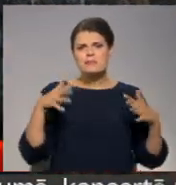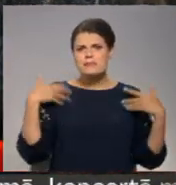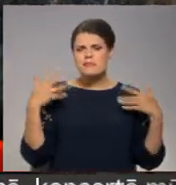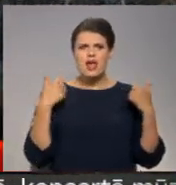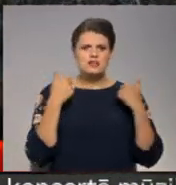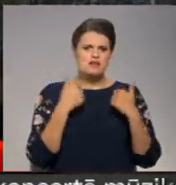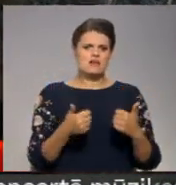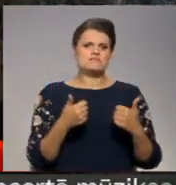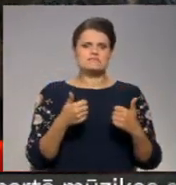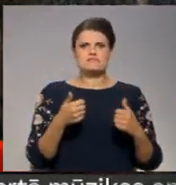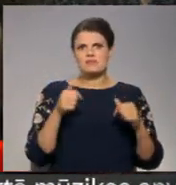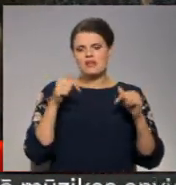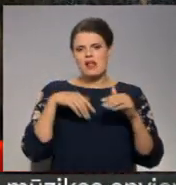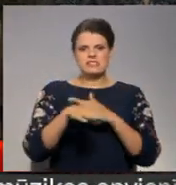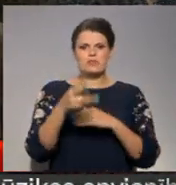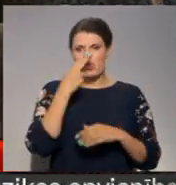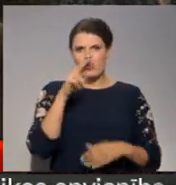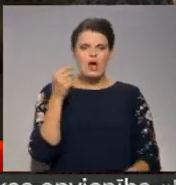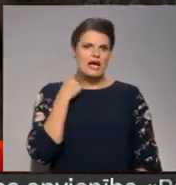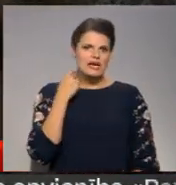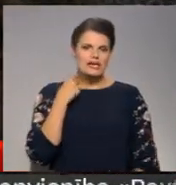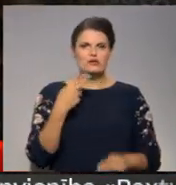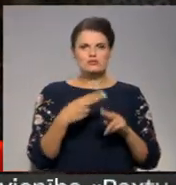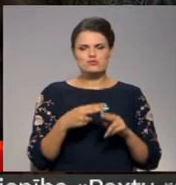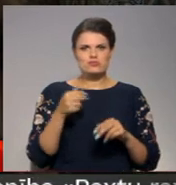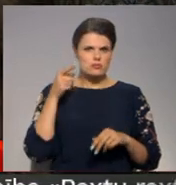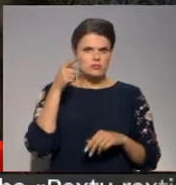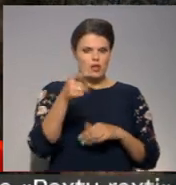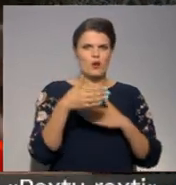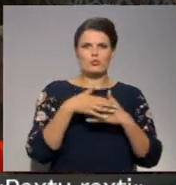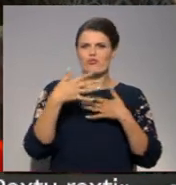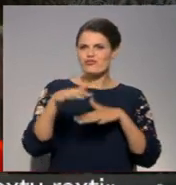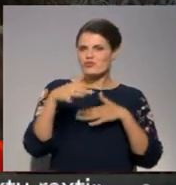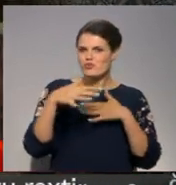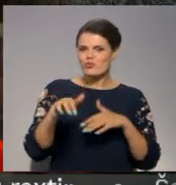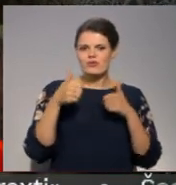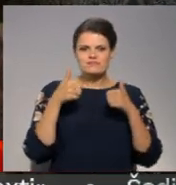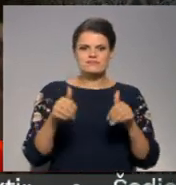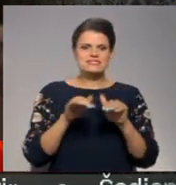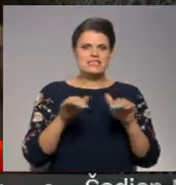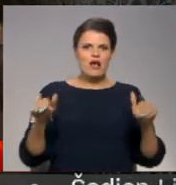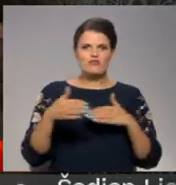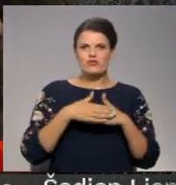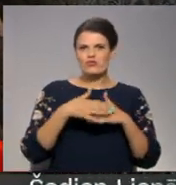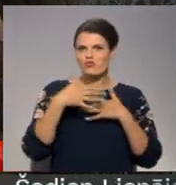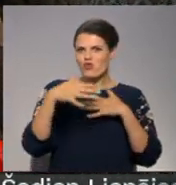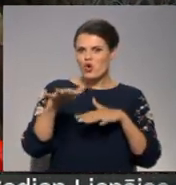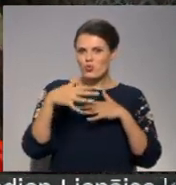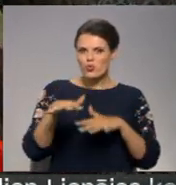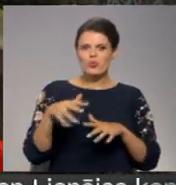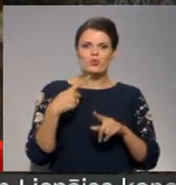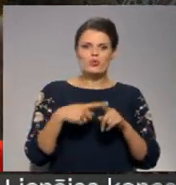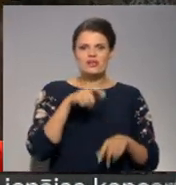šeit priecīgi tik ārā no Rīgas un diezgan patāli tu pie jūras un mums skatu tu pie jūras un cilvēki vienkārši